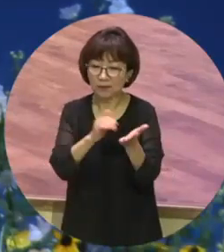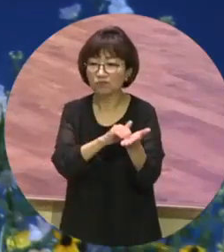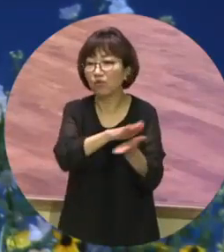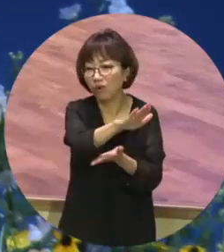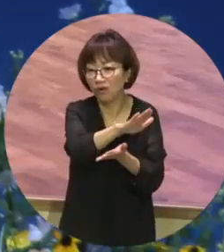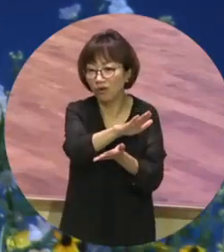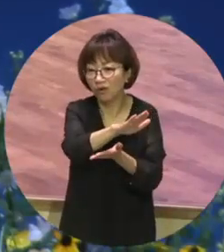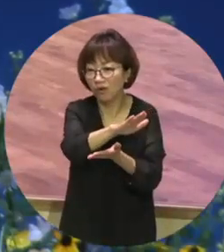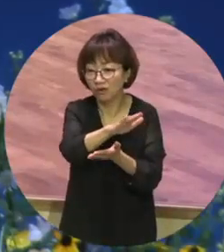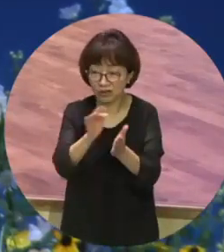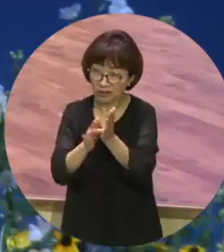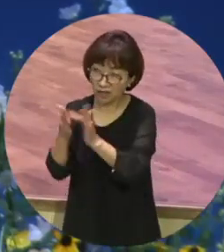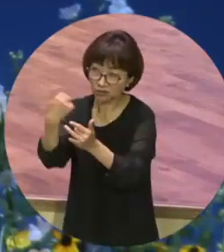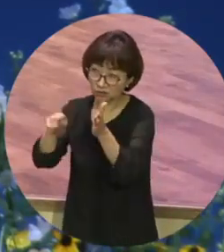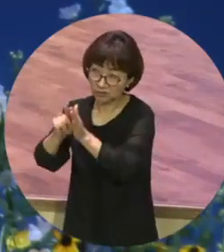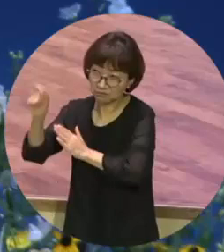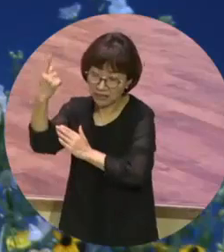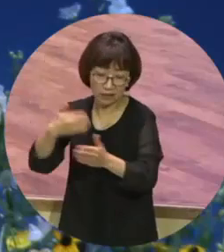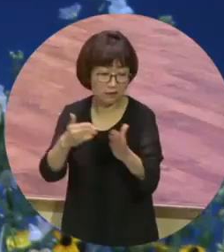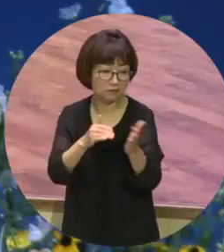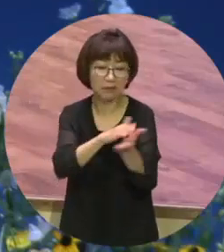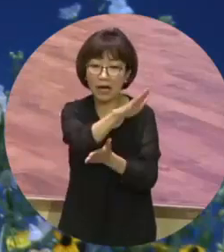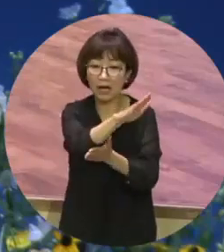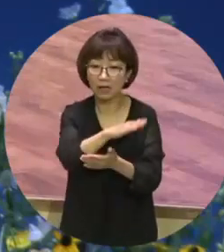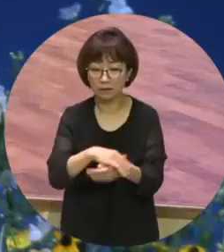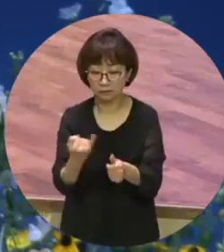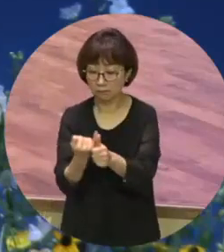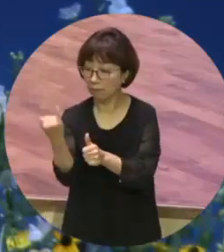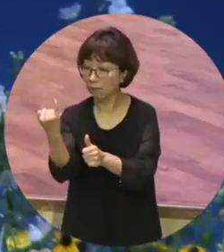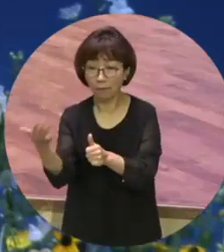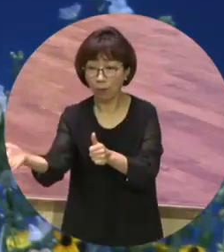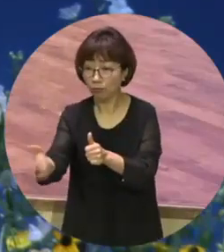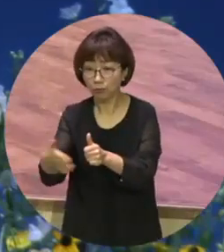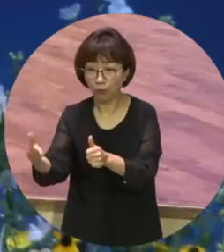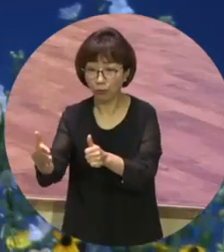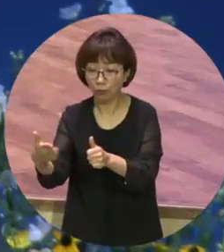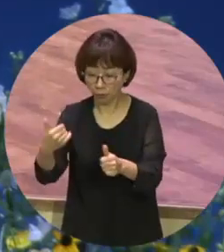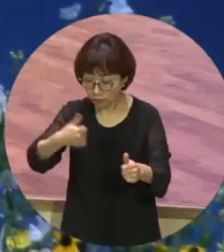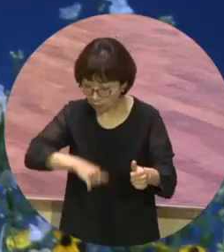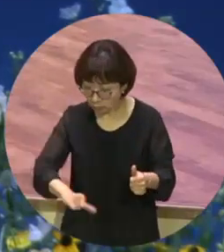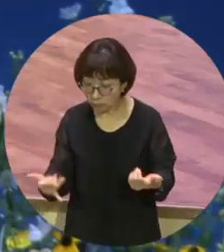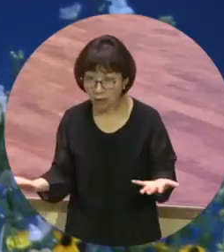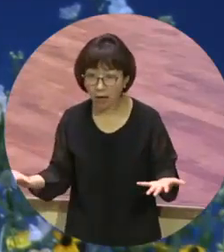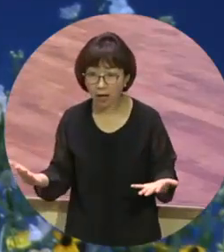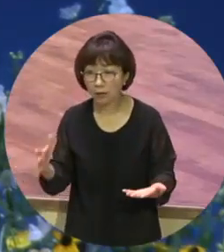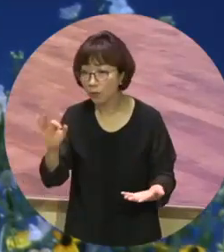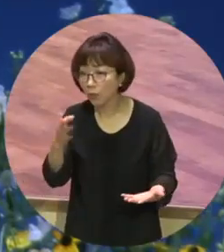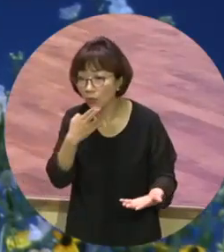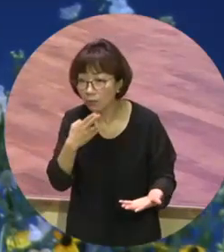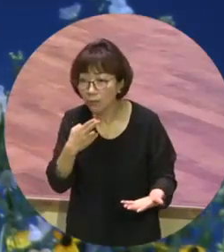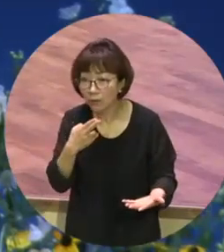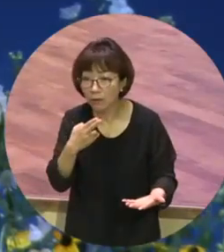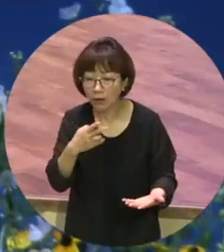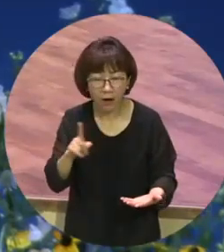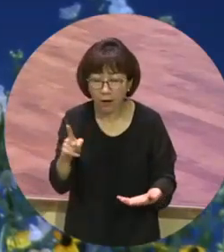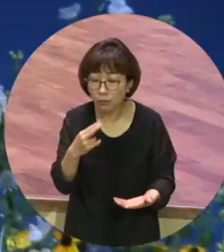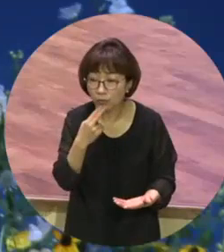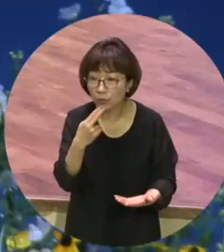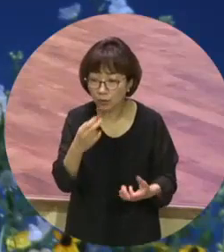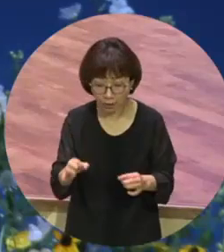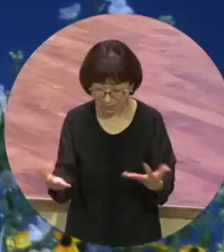쫓겨났으니 가족이 있습니까? 뭐 자기 마누라가 있습니까? 자식이 있습니까? 돈이 있습니까? 아무것도